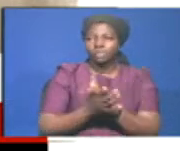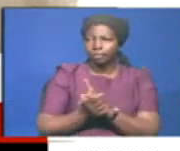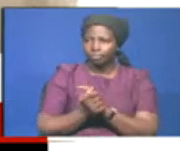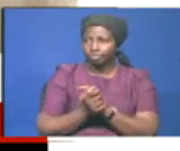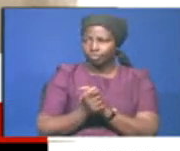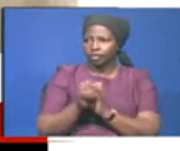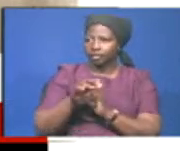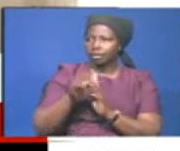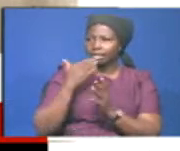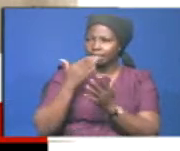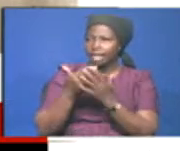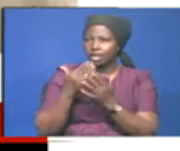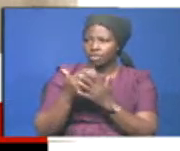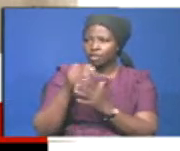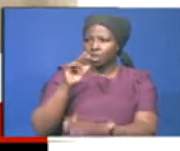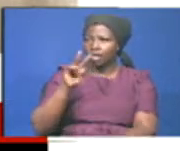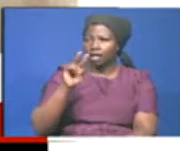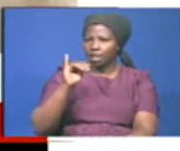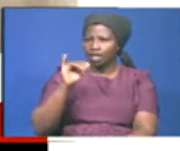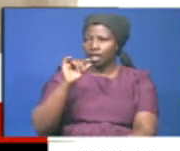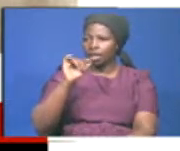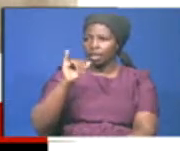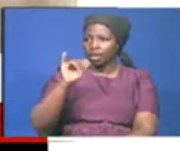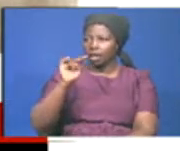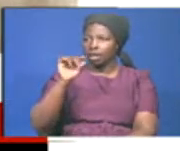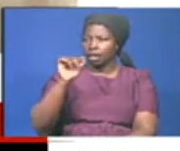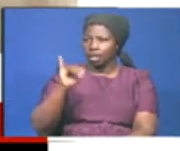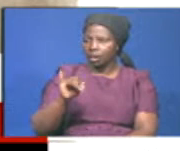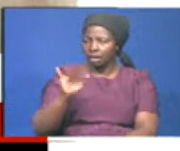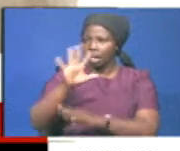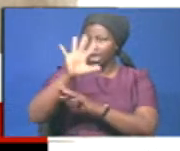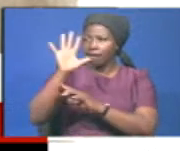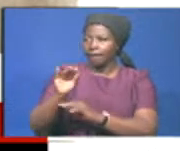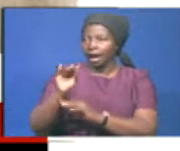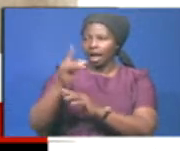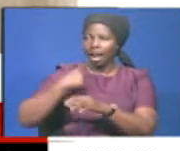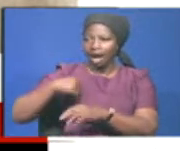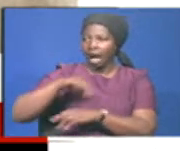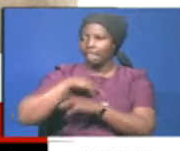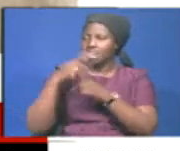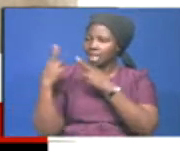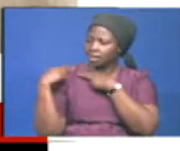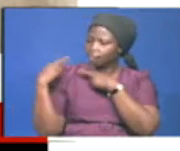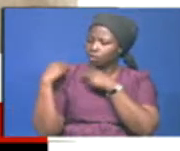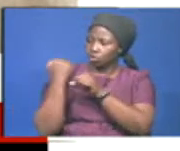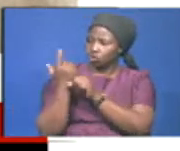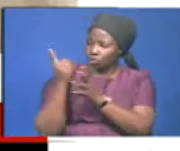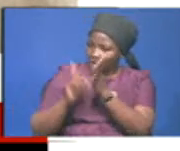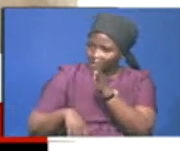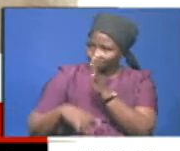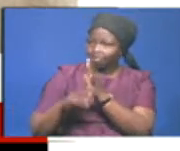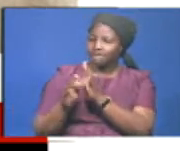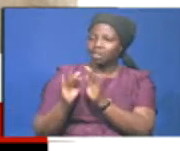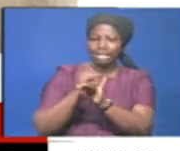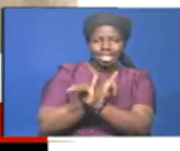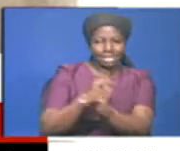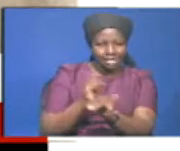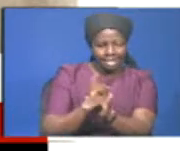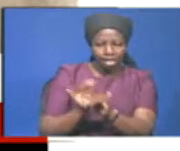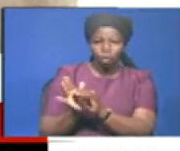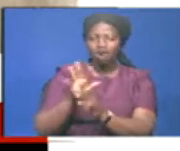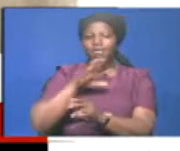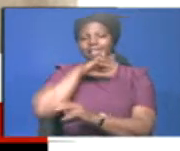Vigingi Africa tunafanya kusafisha ama kukusanya taka aina